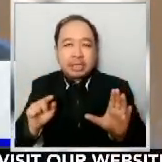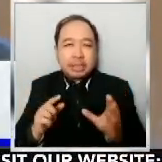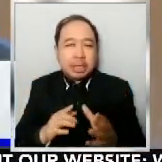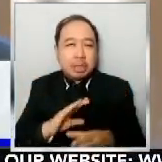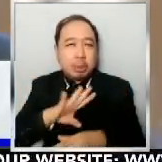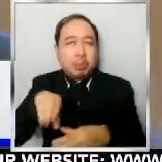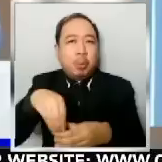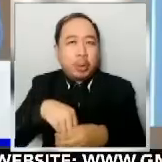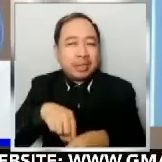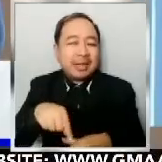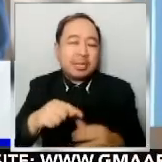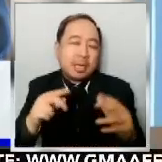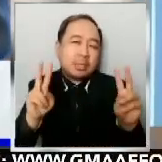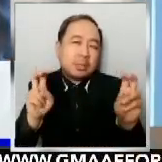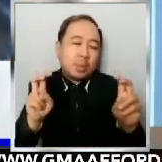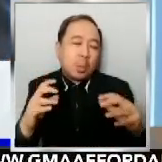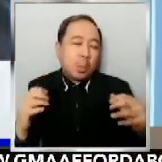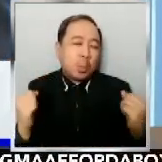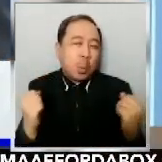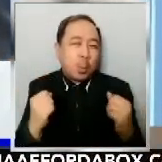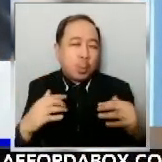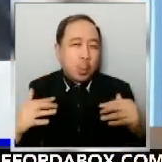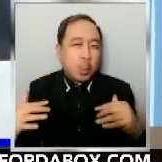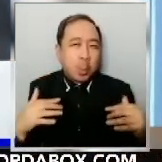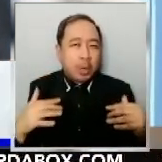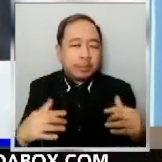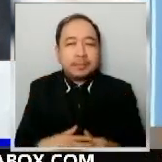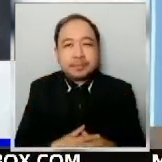are determined as a group in ASEAN